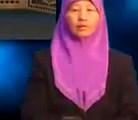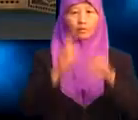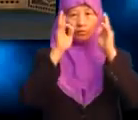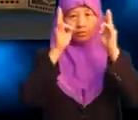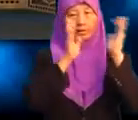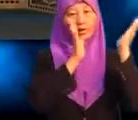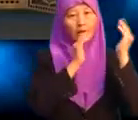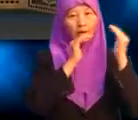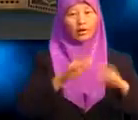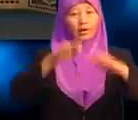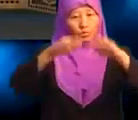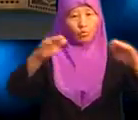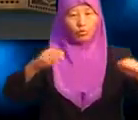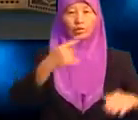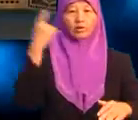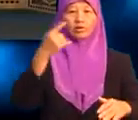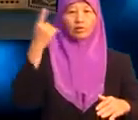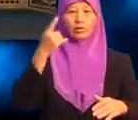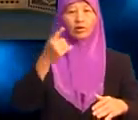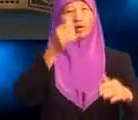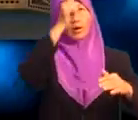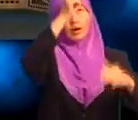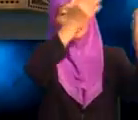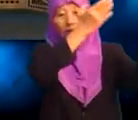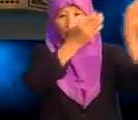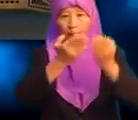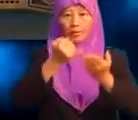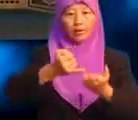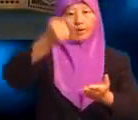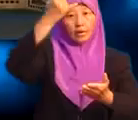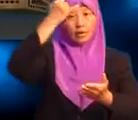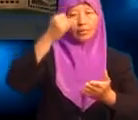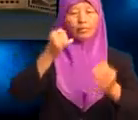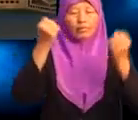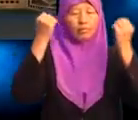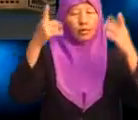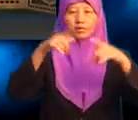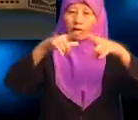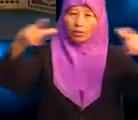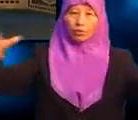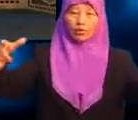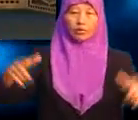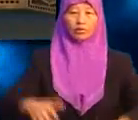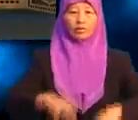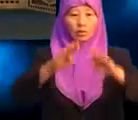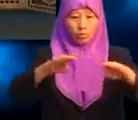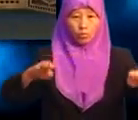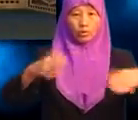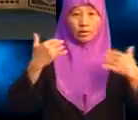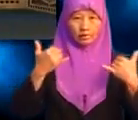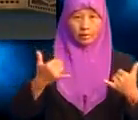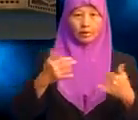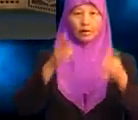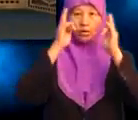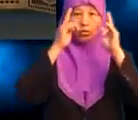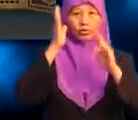harap murid-murid sentiasa dalam keberkatan ilmu Allah yang maha luas. Murid-murid, kali ini